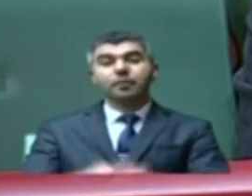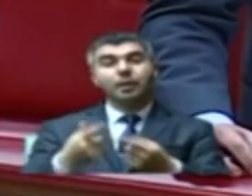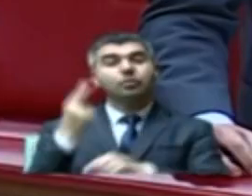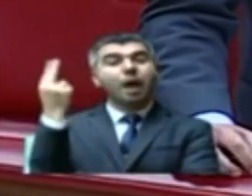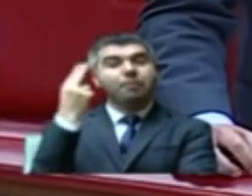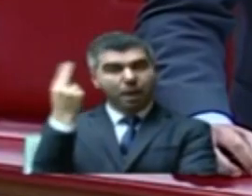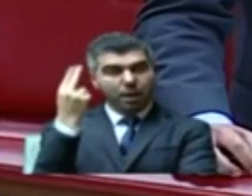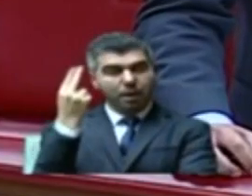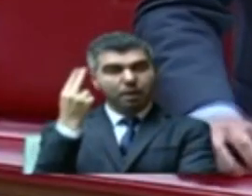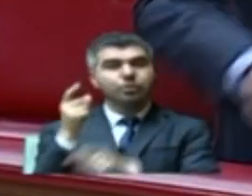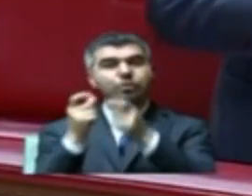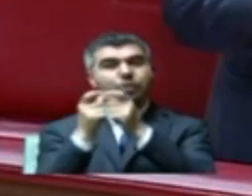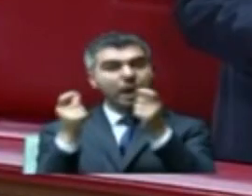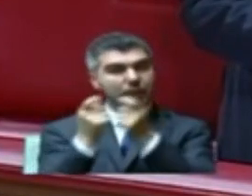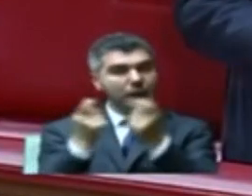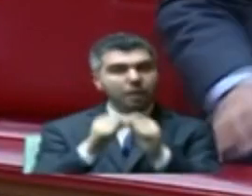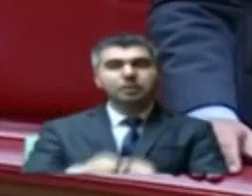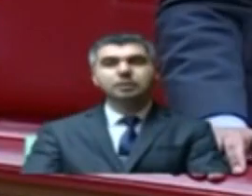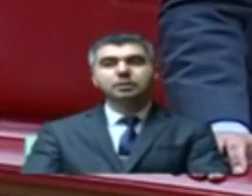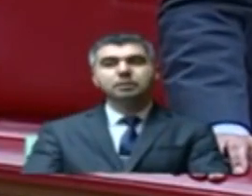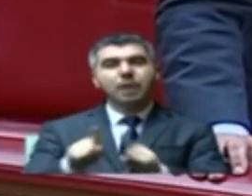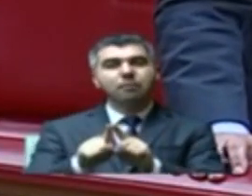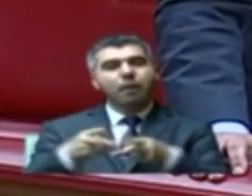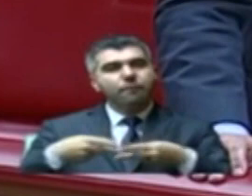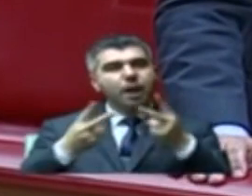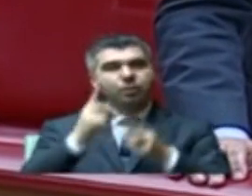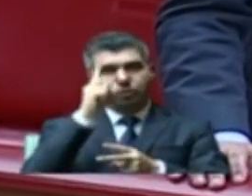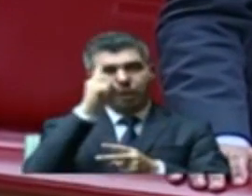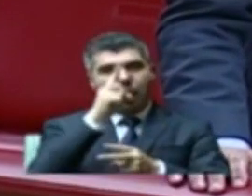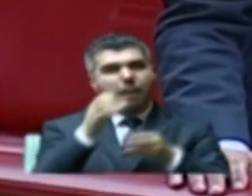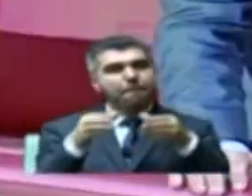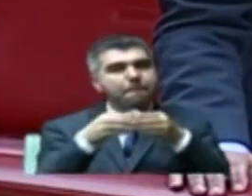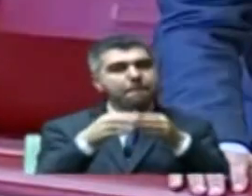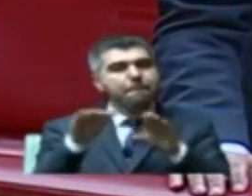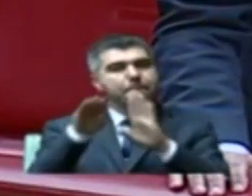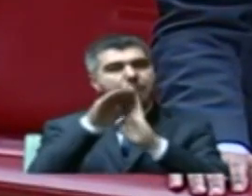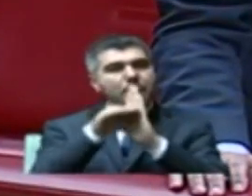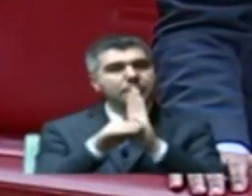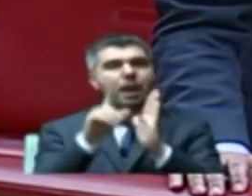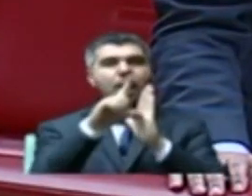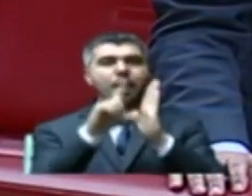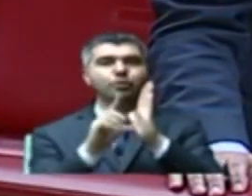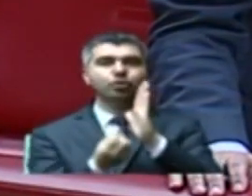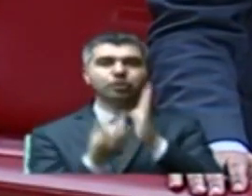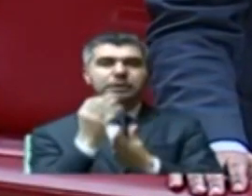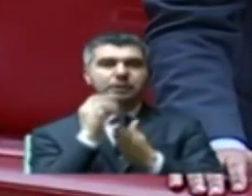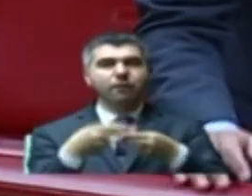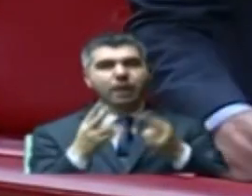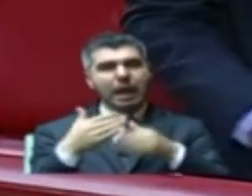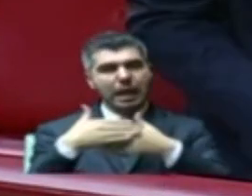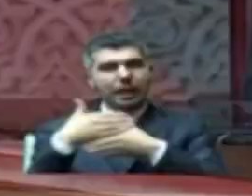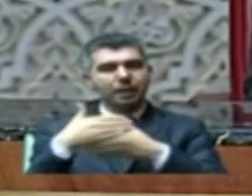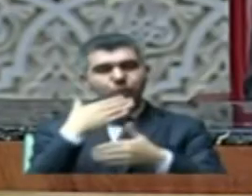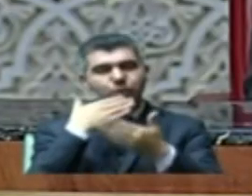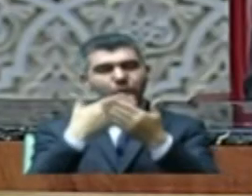الجامعات، مع المقاولة، باش يمكن نوجد واحد التصور الذي ينسجم مقتضيات القانون الإطار الذي ننتظر صدوره إن شاء الله. شكرا